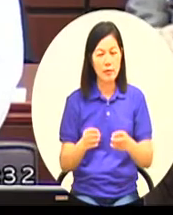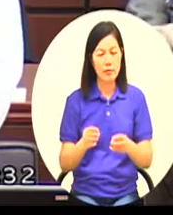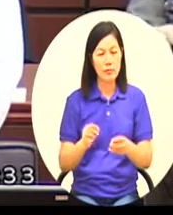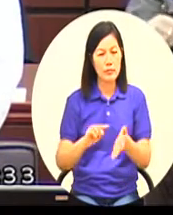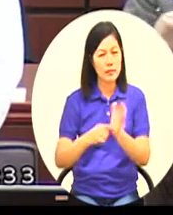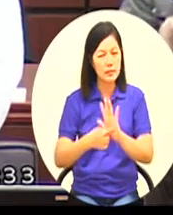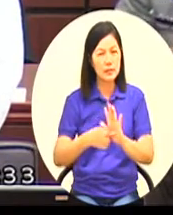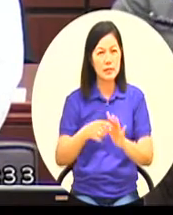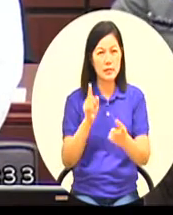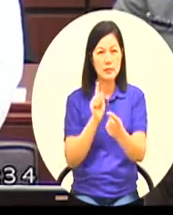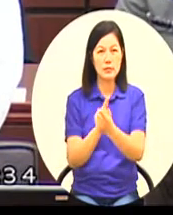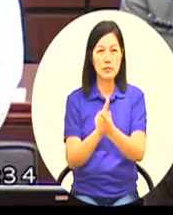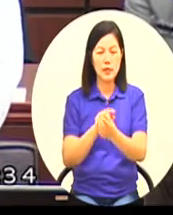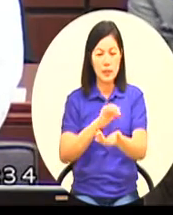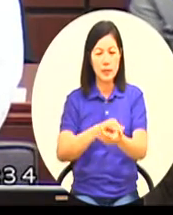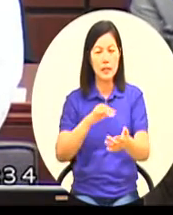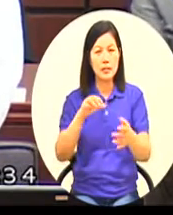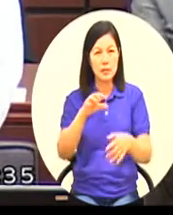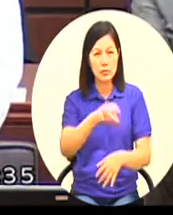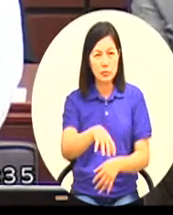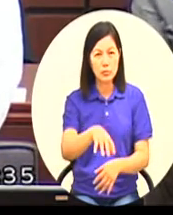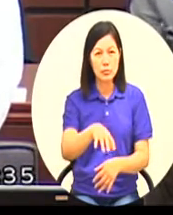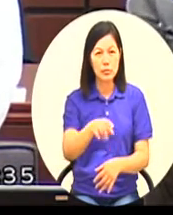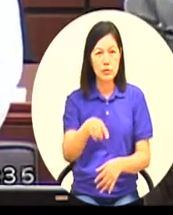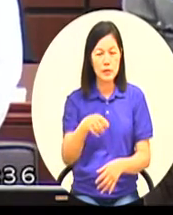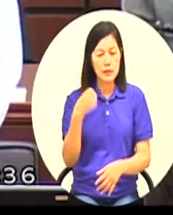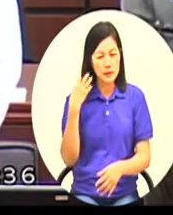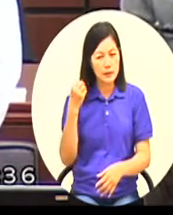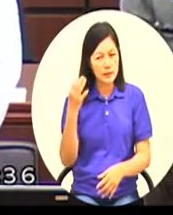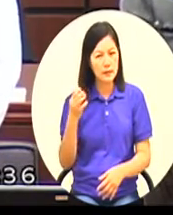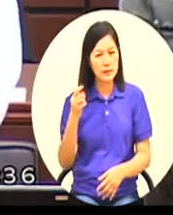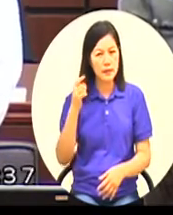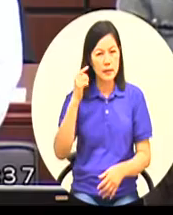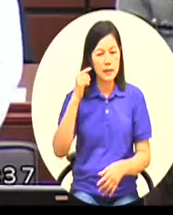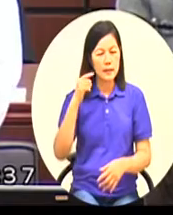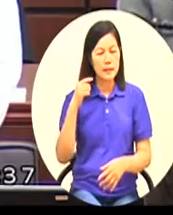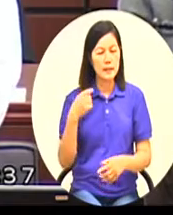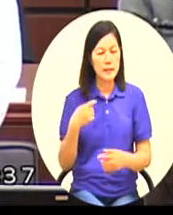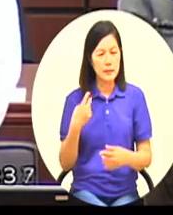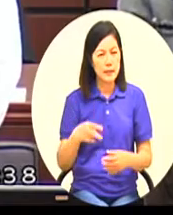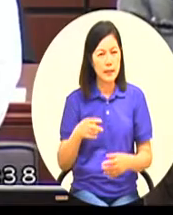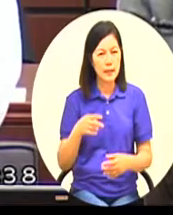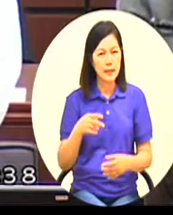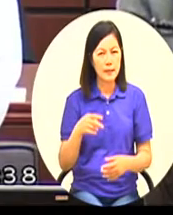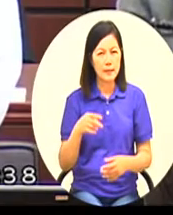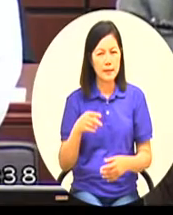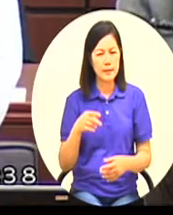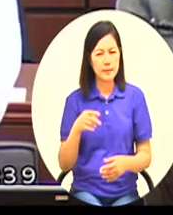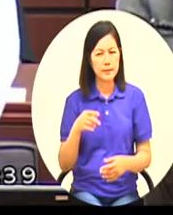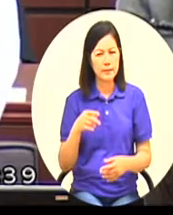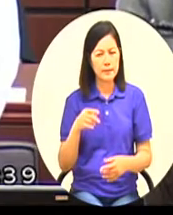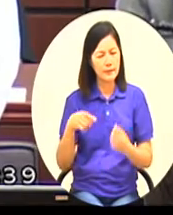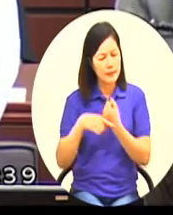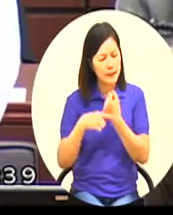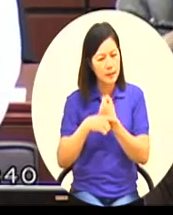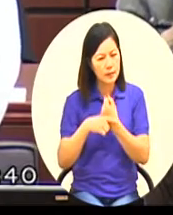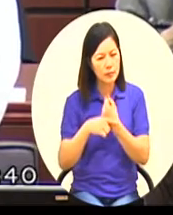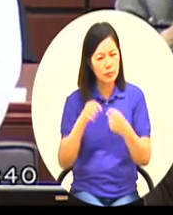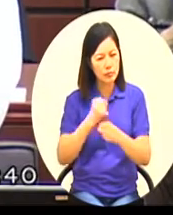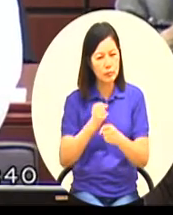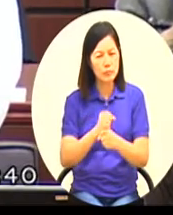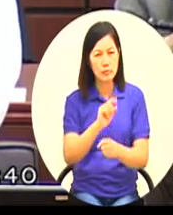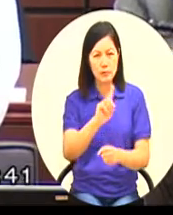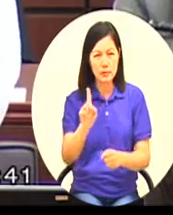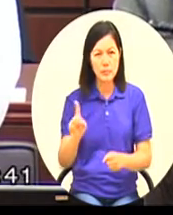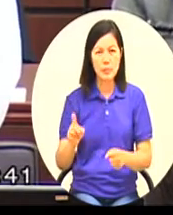想对于医界来讲有很多的一些重新的形式跟看待，说到底要怎么样做比较好。不过我真的会觉得说，